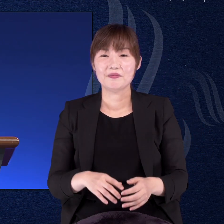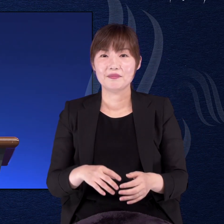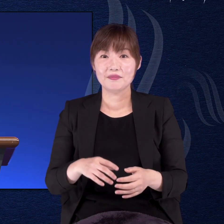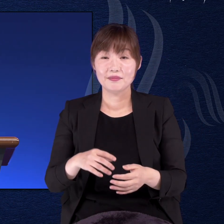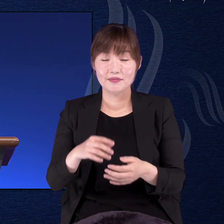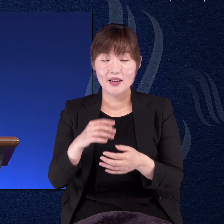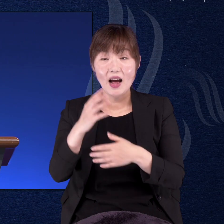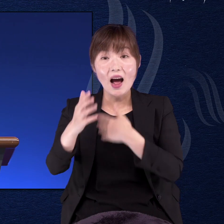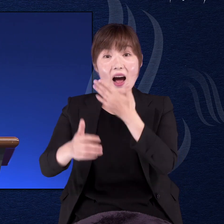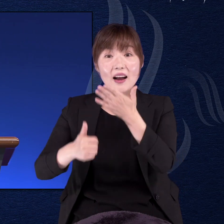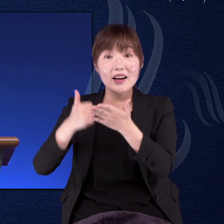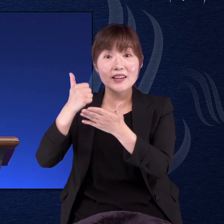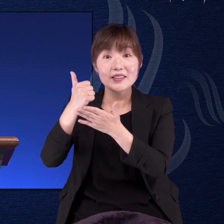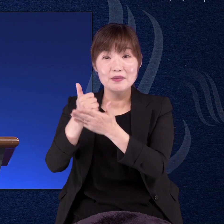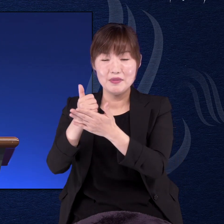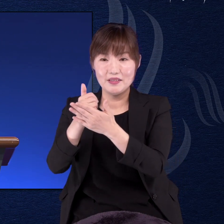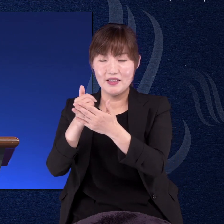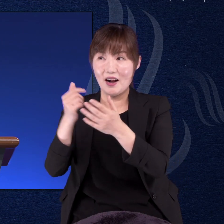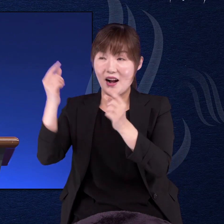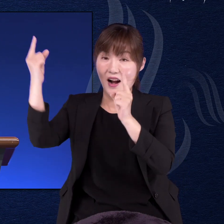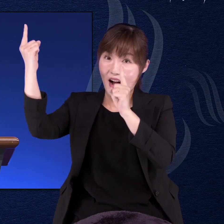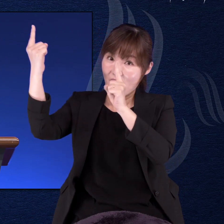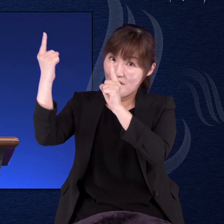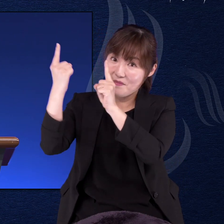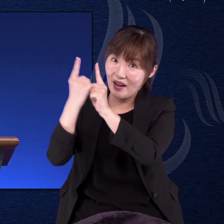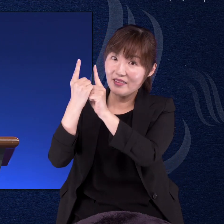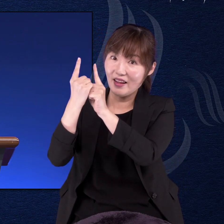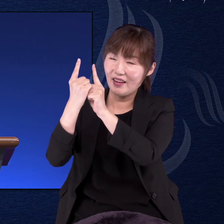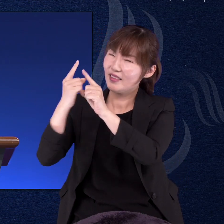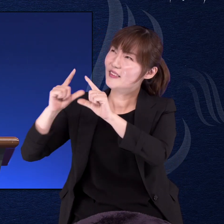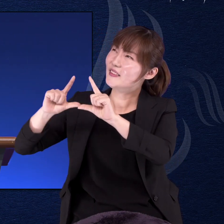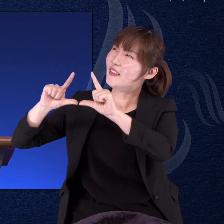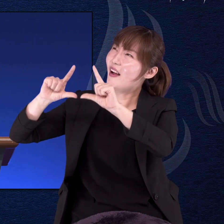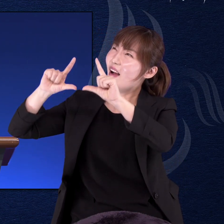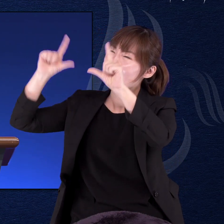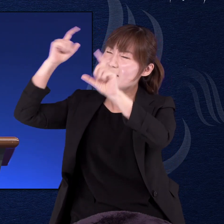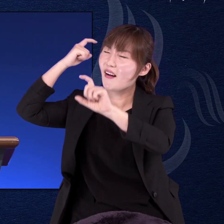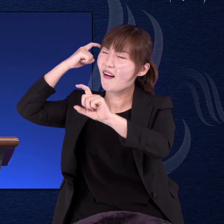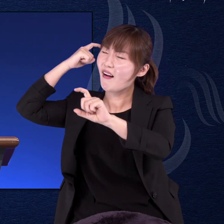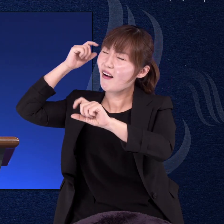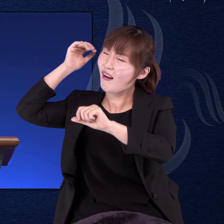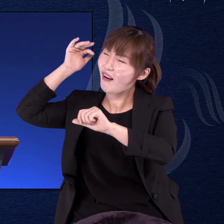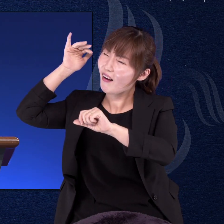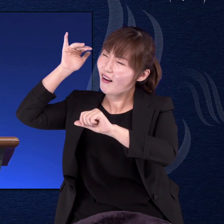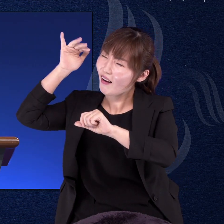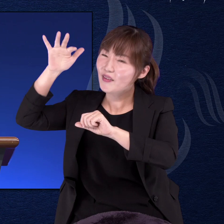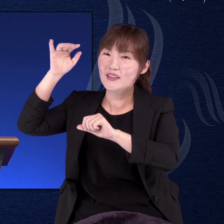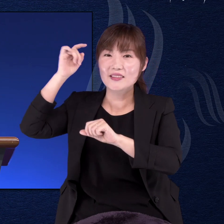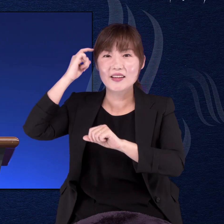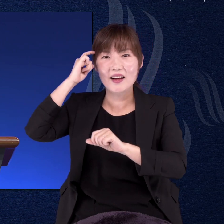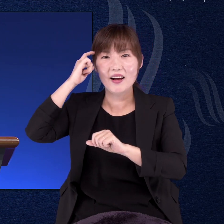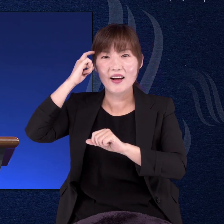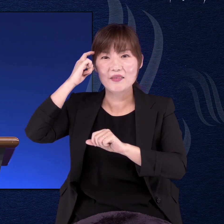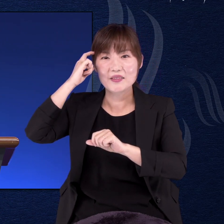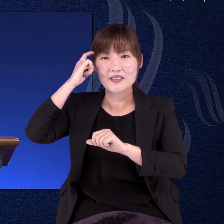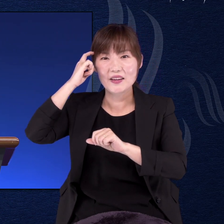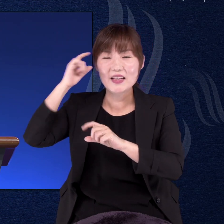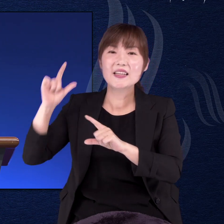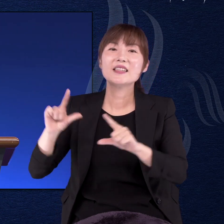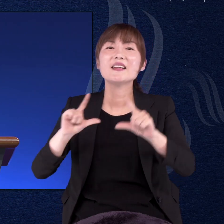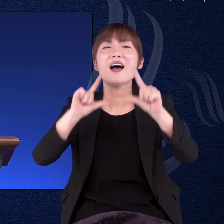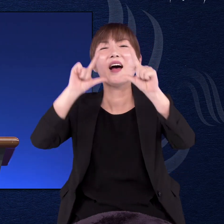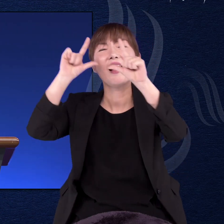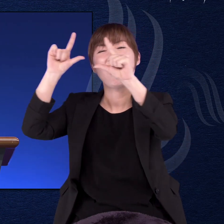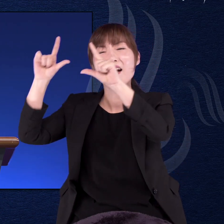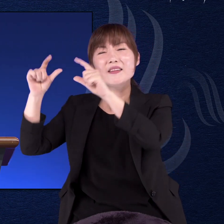하나님을 독대할 그 날이 있다는 것을 늘 생각하고 사는 사람과 마치 그런 날이 없을 것처럼